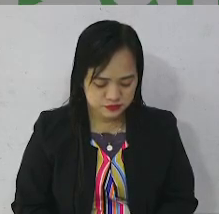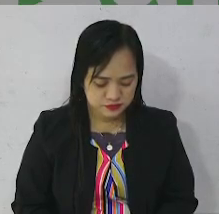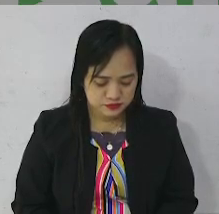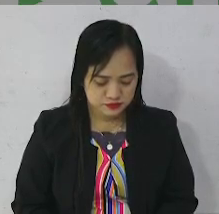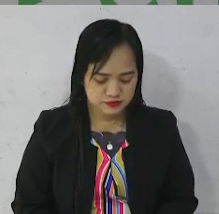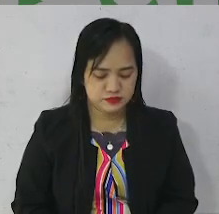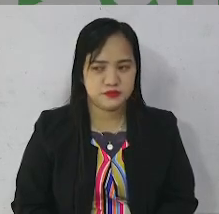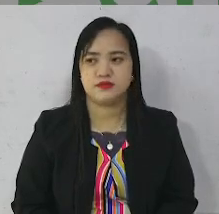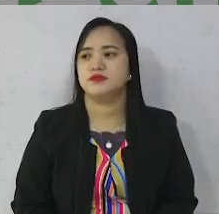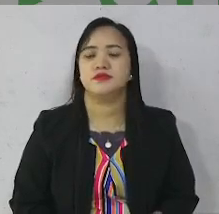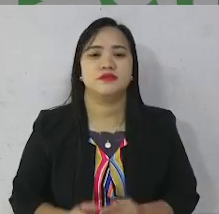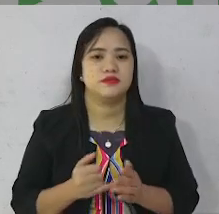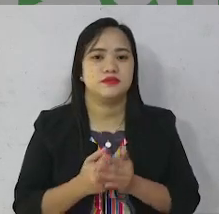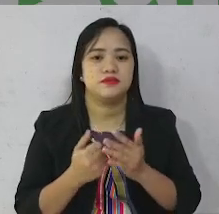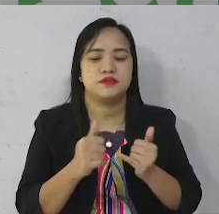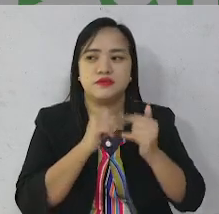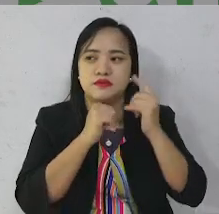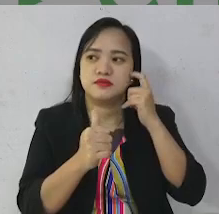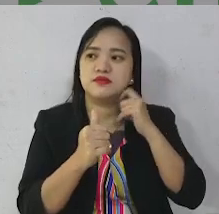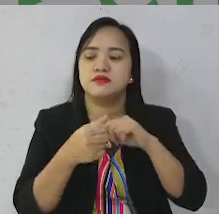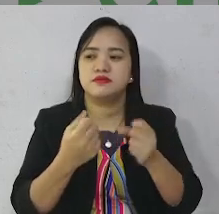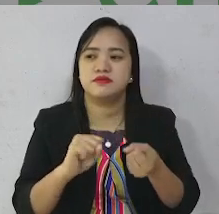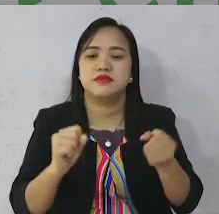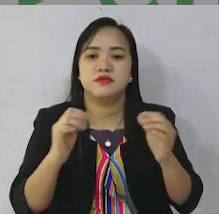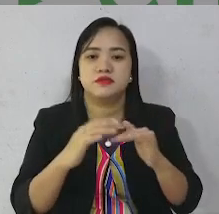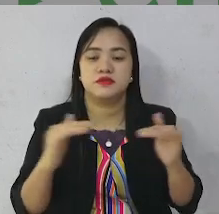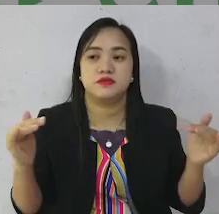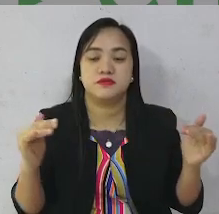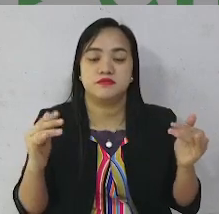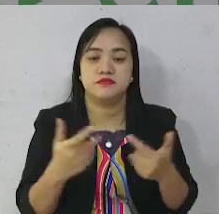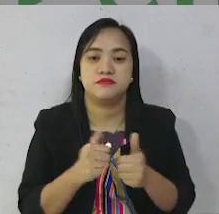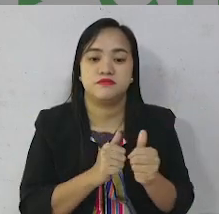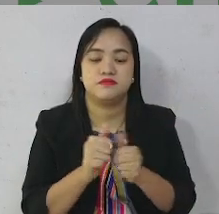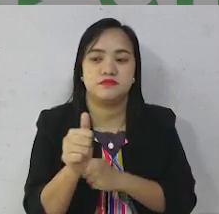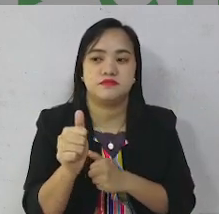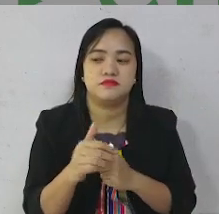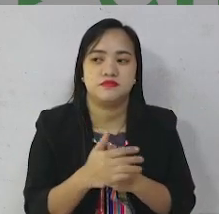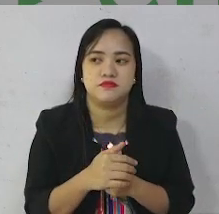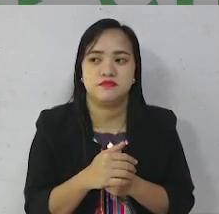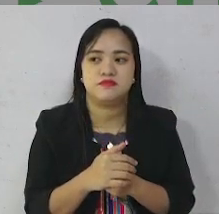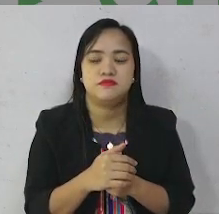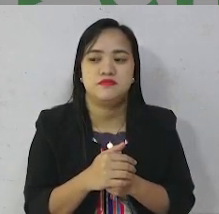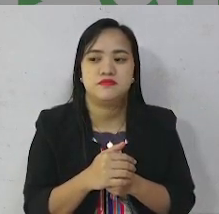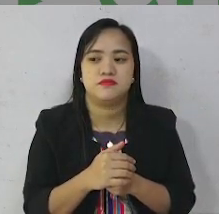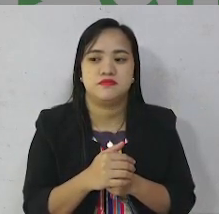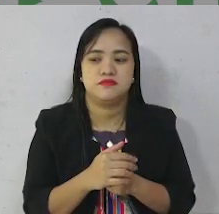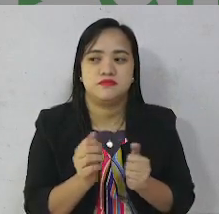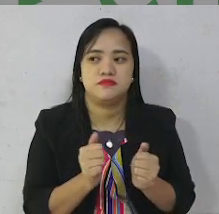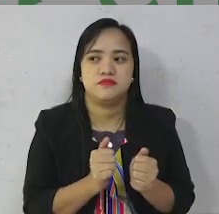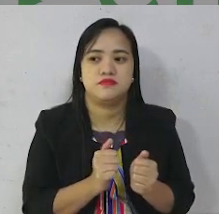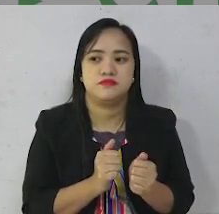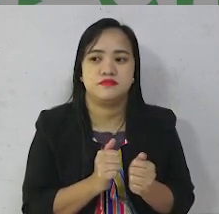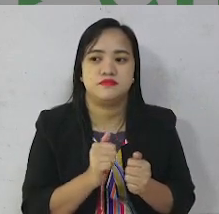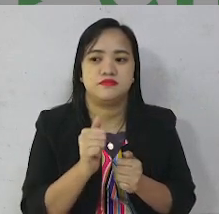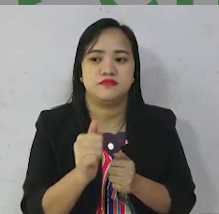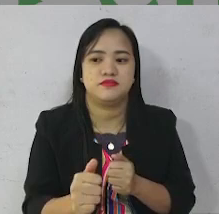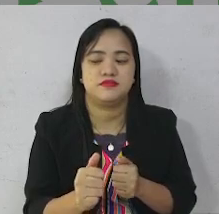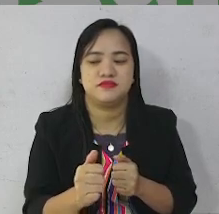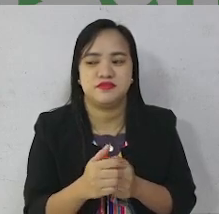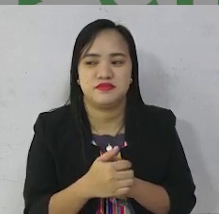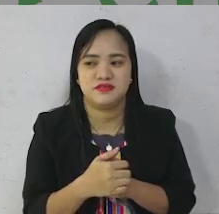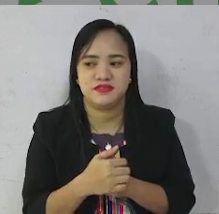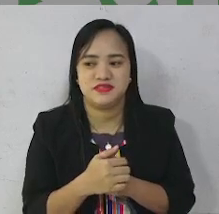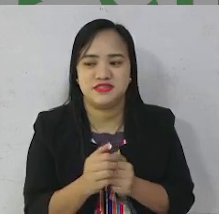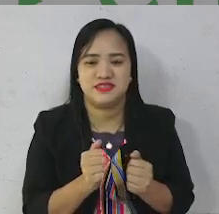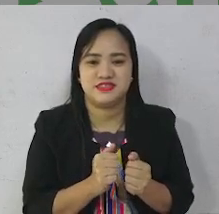masyadong malayo h ano namin ay talaga oo hindi masyado hindi katulad kila ma'am royan talagang kita